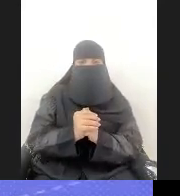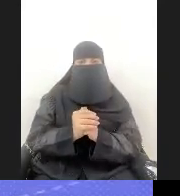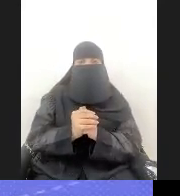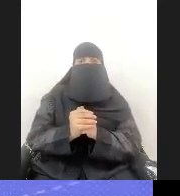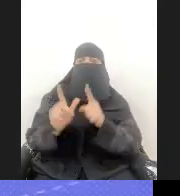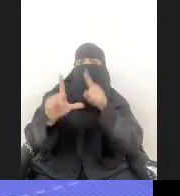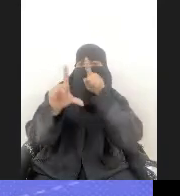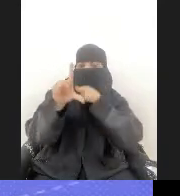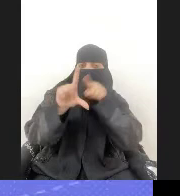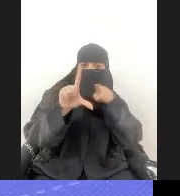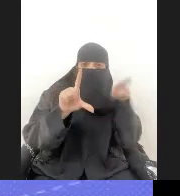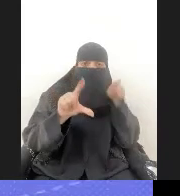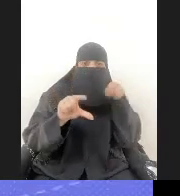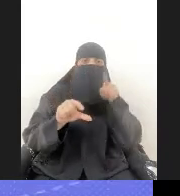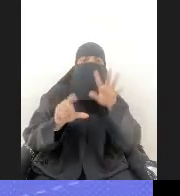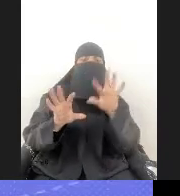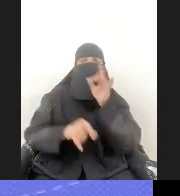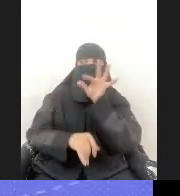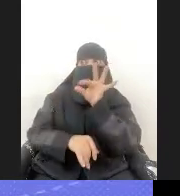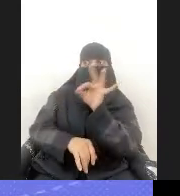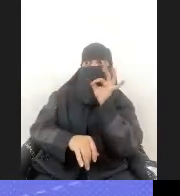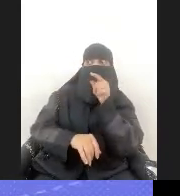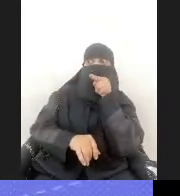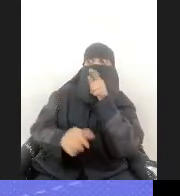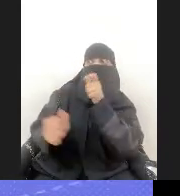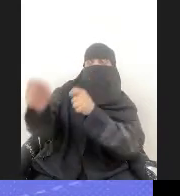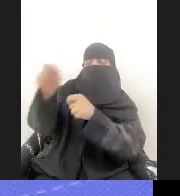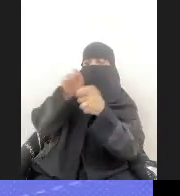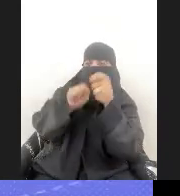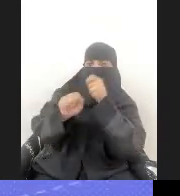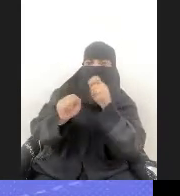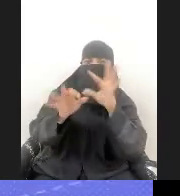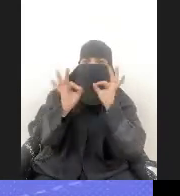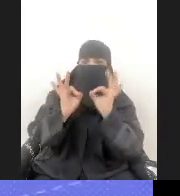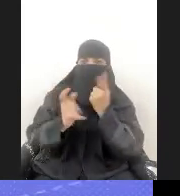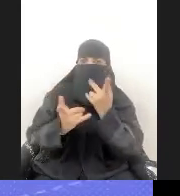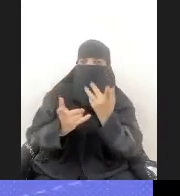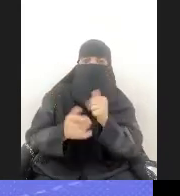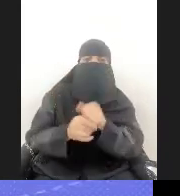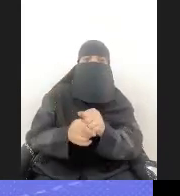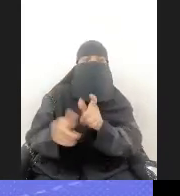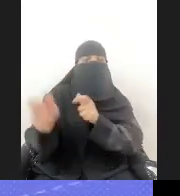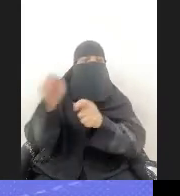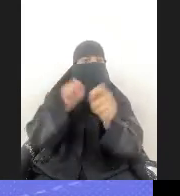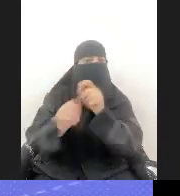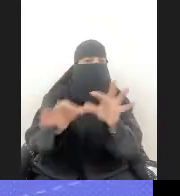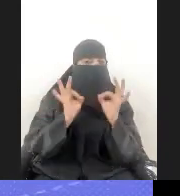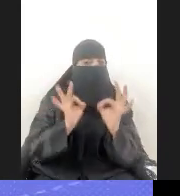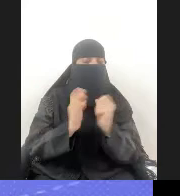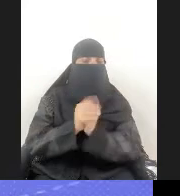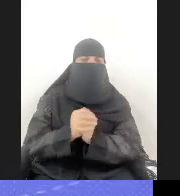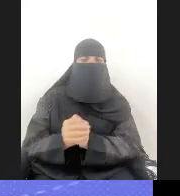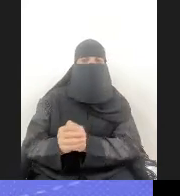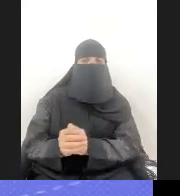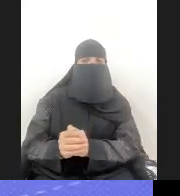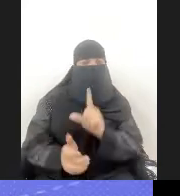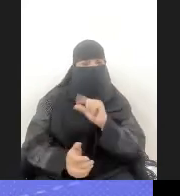أن يتم اختيار تلك الأدوات، ذلك التصميم، وفق أسس التصميم التعليمي، وهذا له